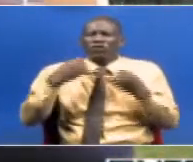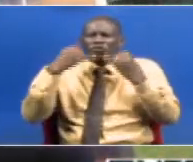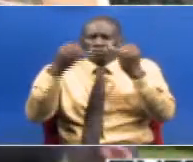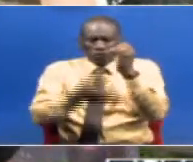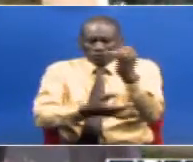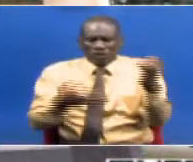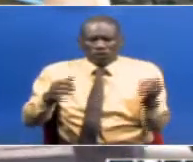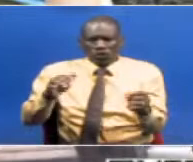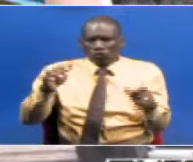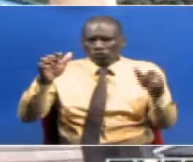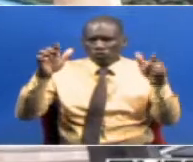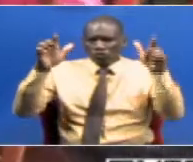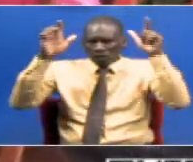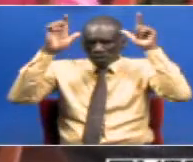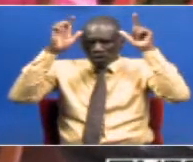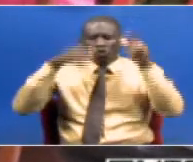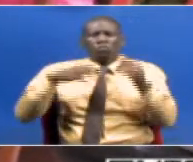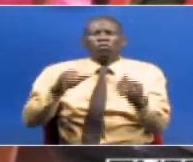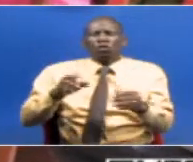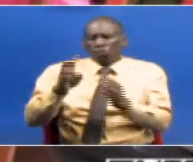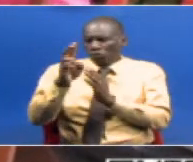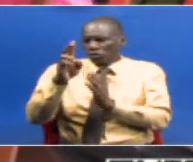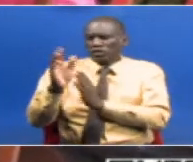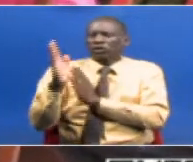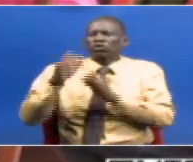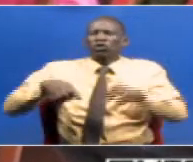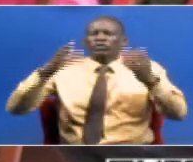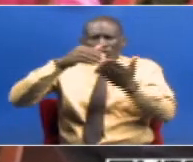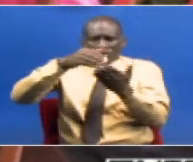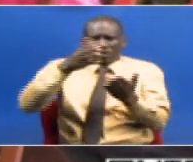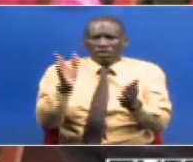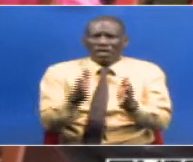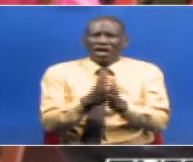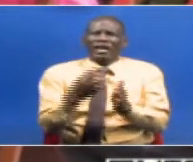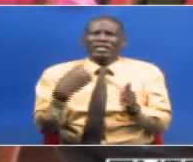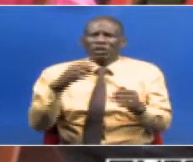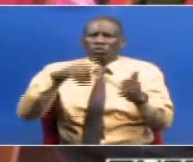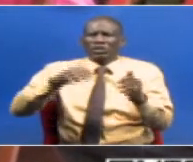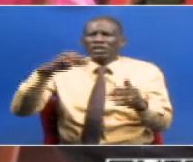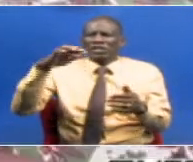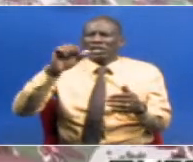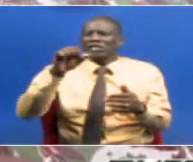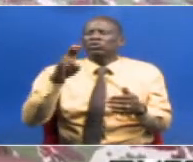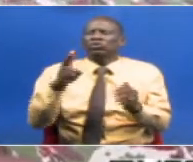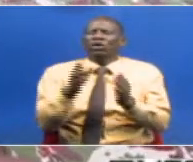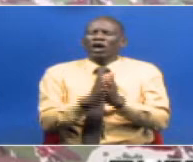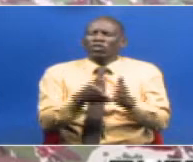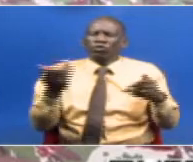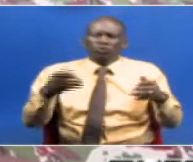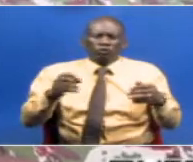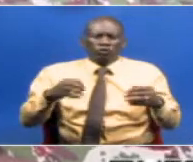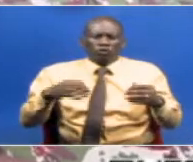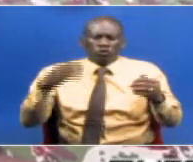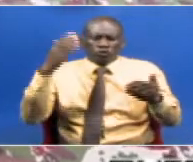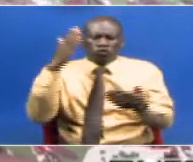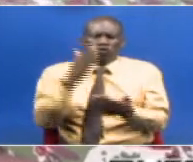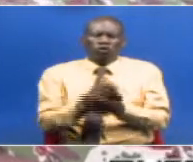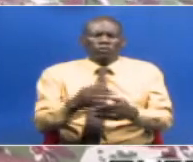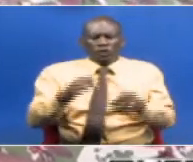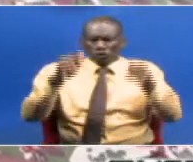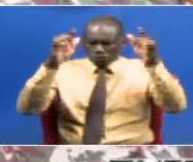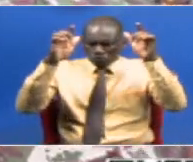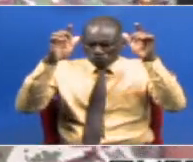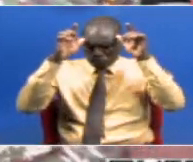zaidi watatumwa, huku akisema kuna kambi za maafisa wa GSU na wale wa kukabili wezi wa mifugo ambazo zimeongezwa. Kadhalika polisi wa